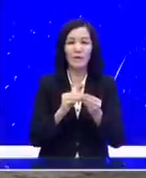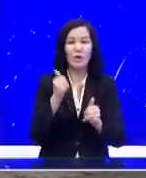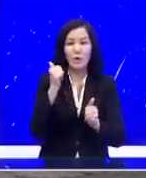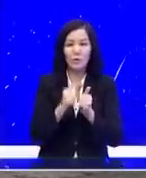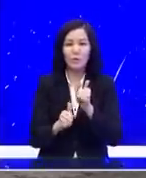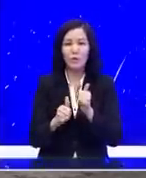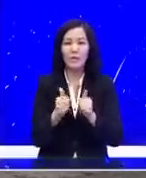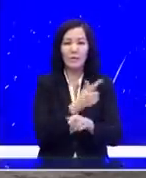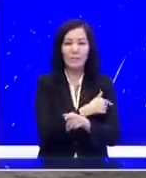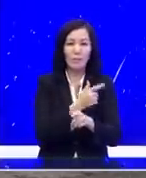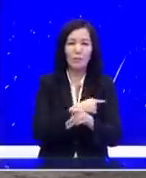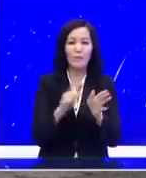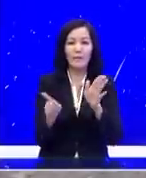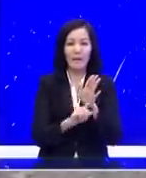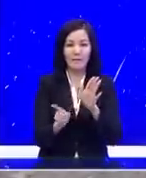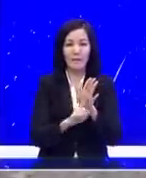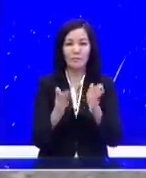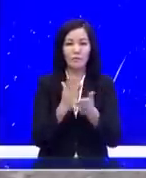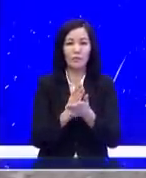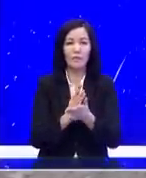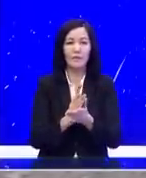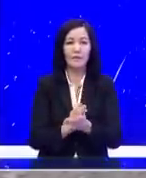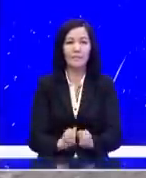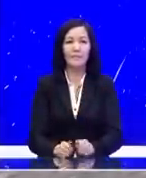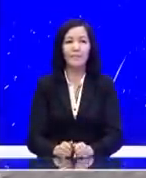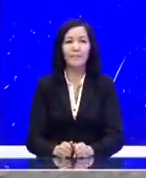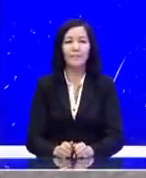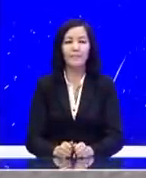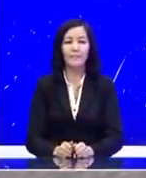блок бекеттерден қатынап жүр. У нас сейчас идет